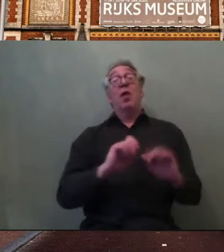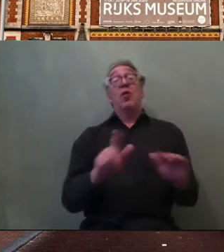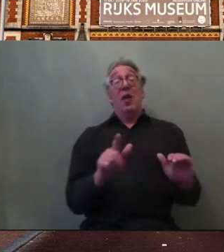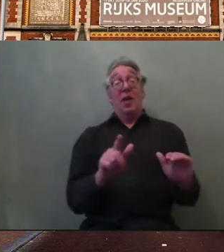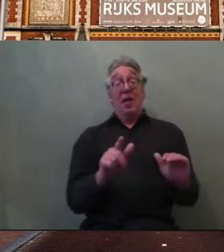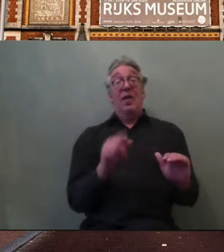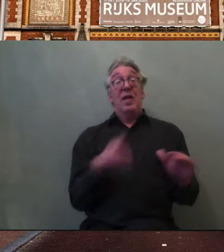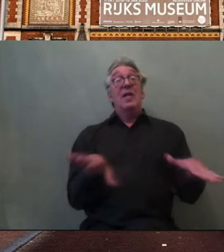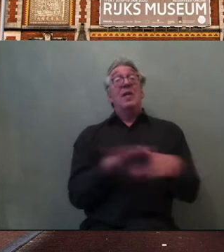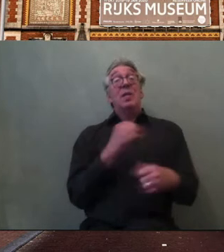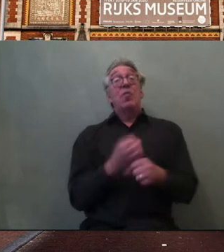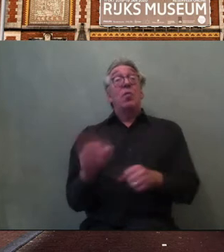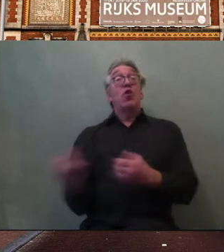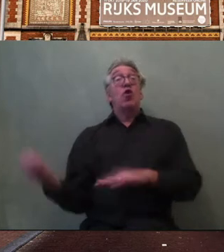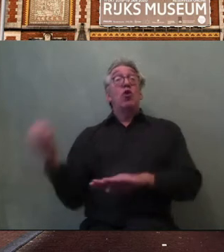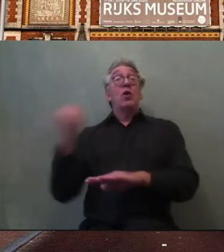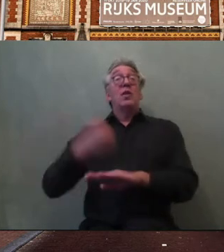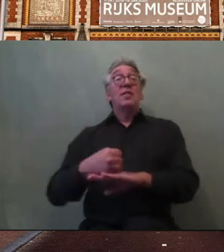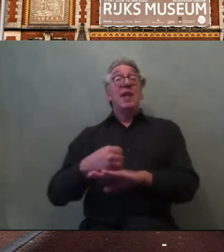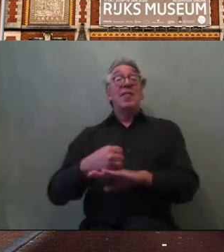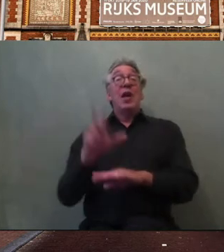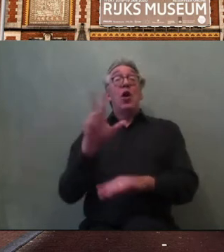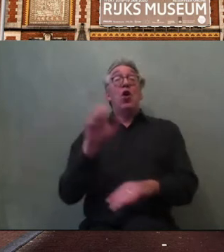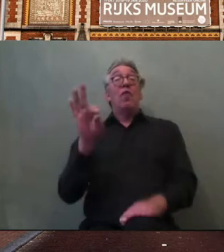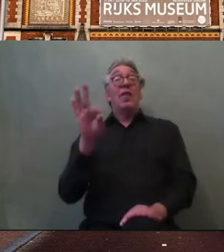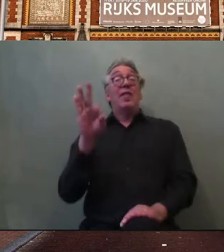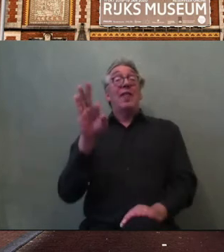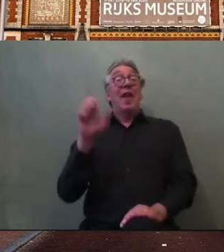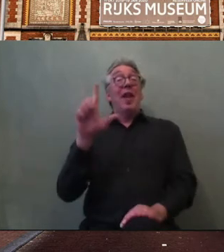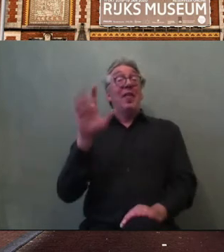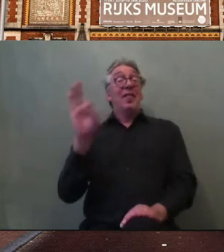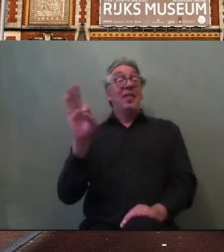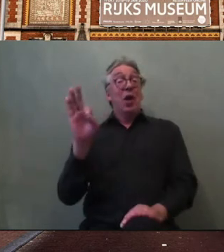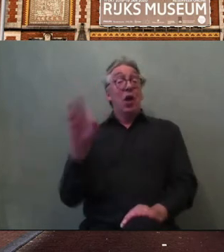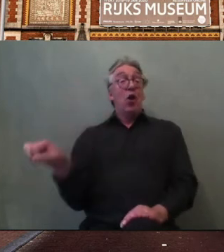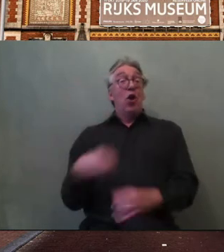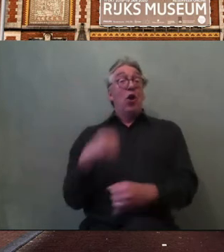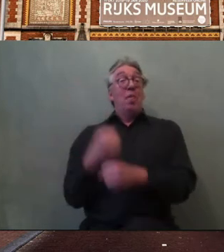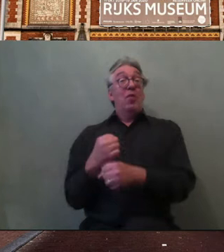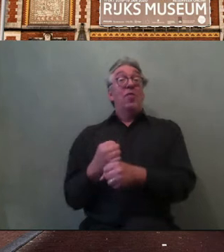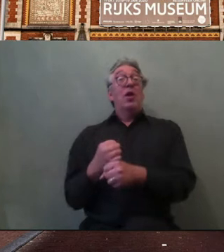met Stichting Wat Telt. De medewerkers op de vloer die kennen 10 basisgebaren.